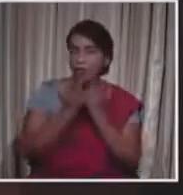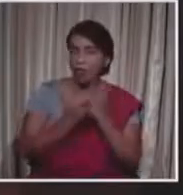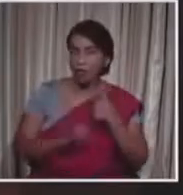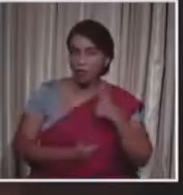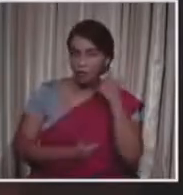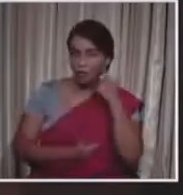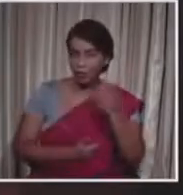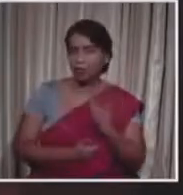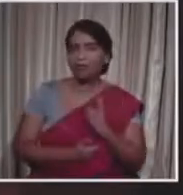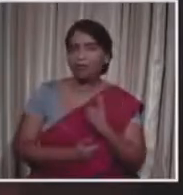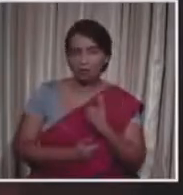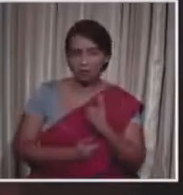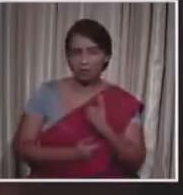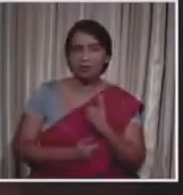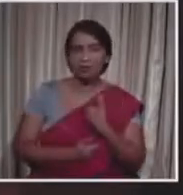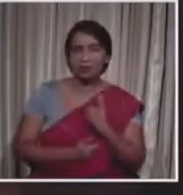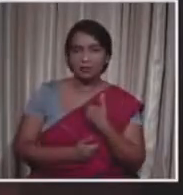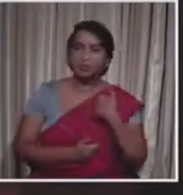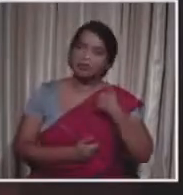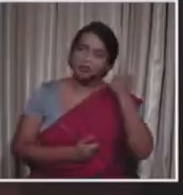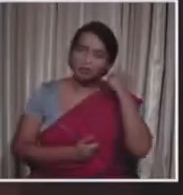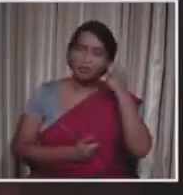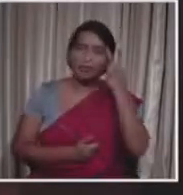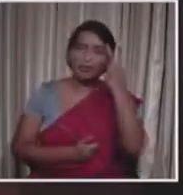දන්නවා. අපි හොඳට දන්නවා